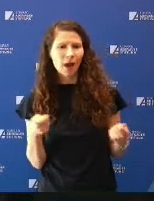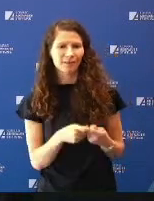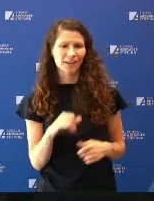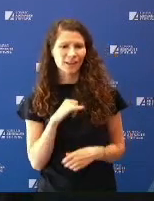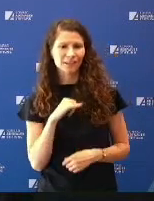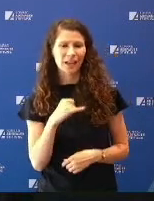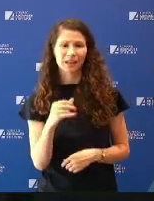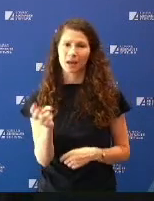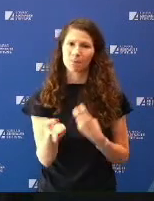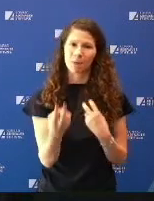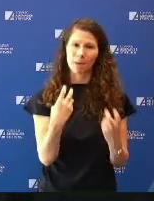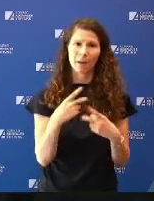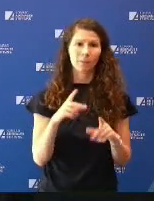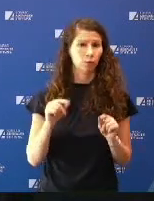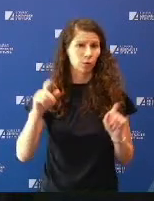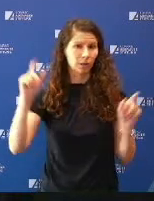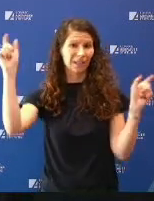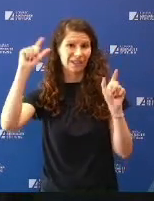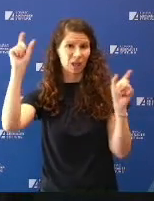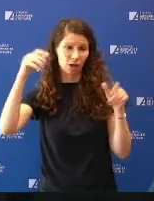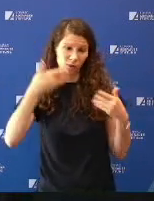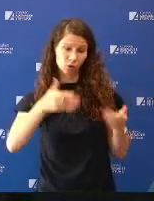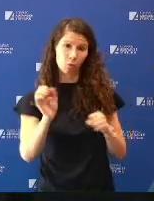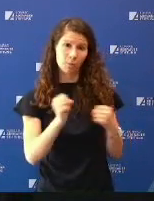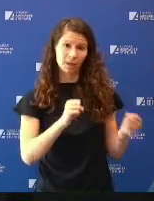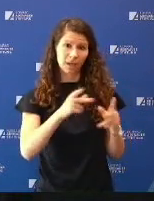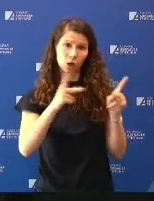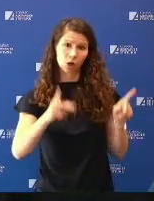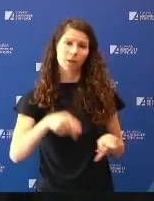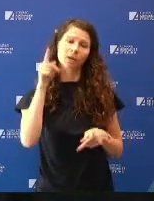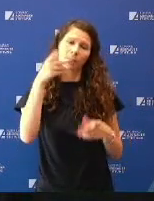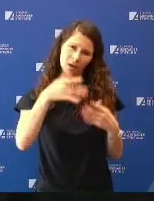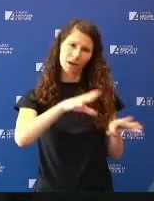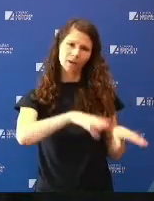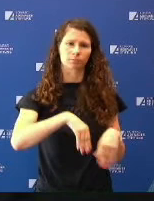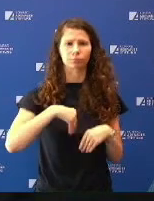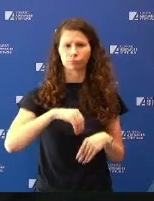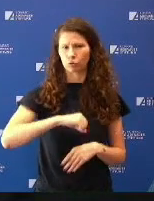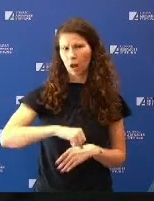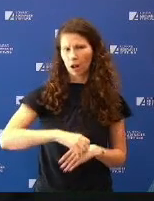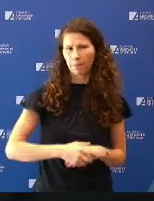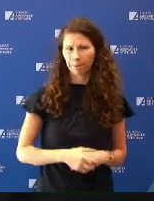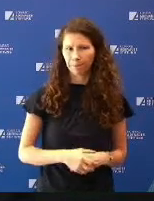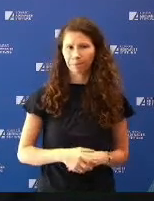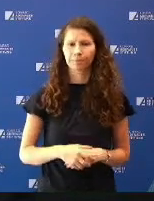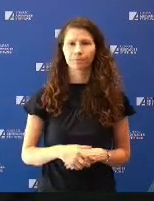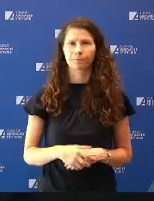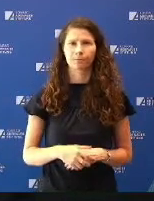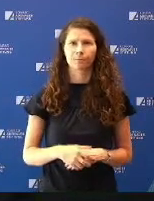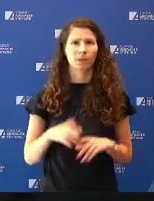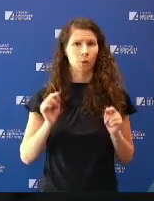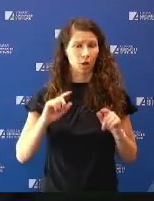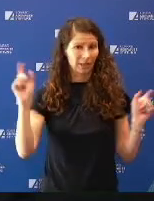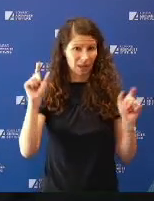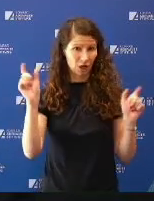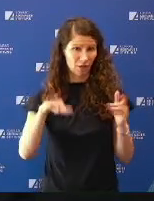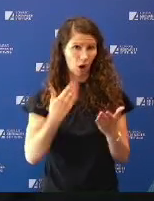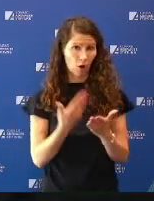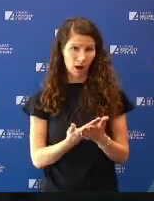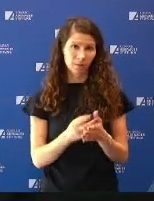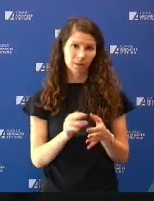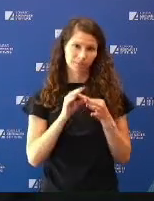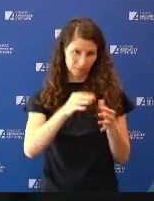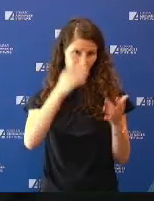sozusagen auch von der Gesellschaft solche Mobilitätskonzepte dann auch akzeptiert werden später. Ja, Also gesellschaftliche Aufgabe der